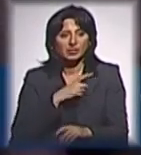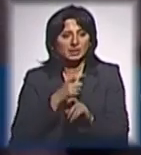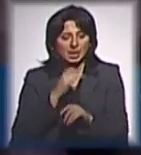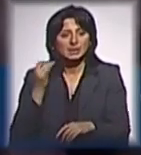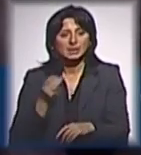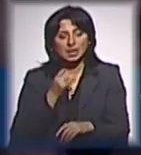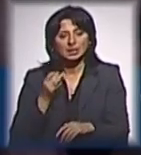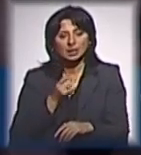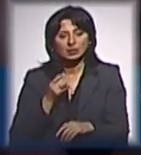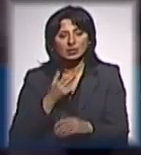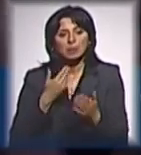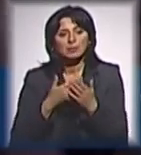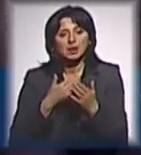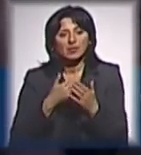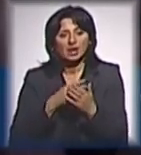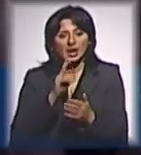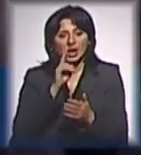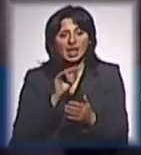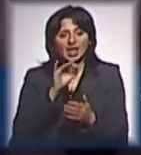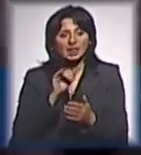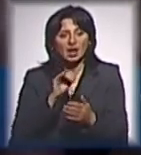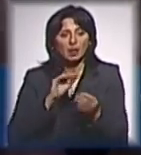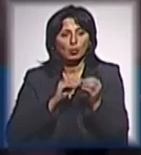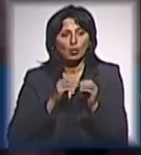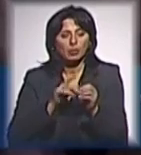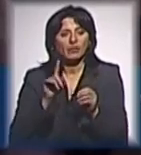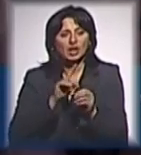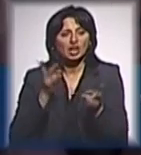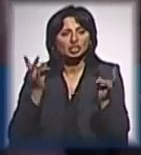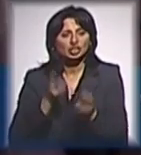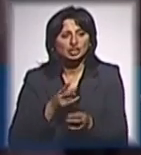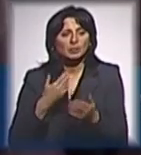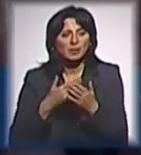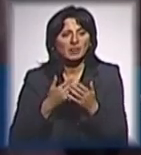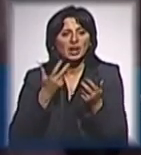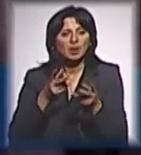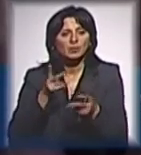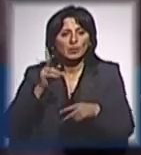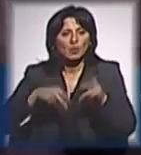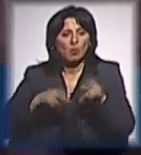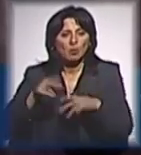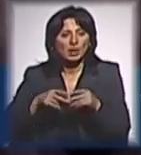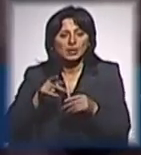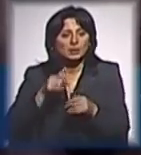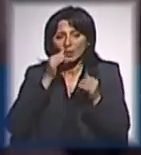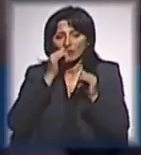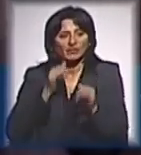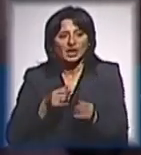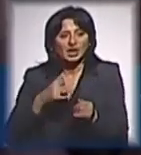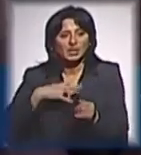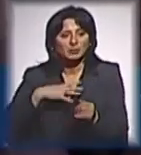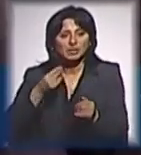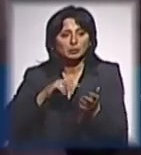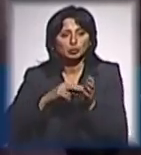ძალიან საინტერესოა. მაგალითად, ქეთას პრობლემა, რომელსაც ჭირდება რაღაც გარკვეული რაოდენობის თანხა და უბრალოდ